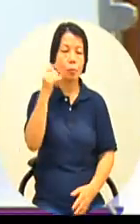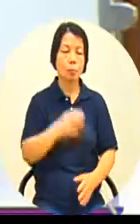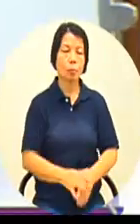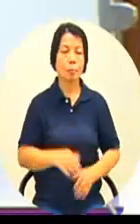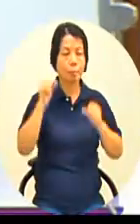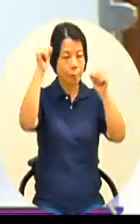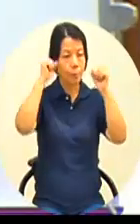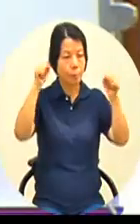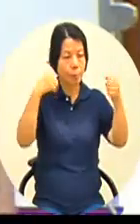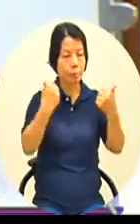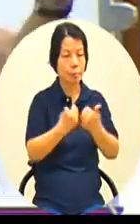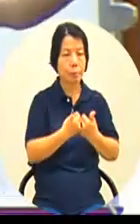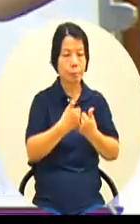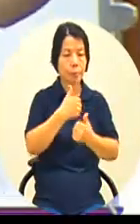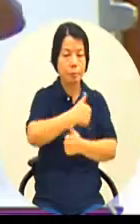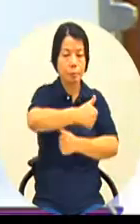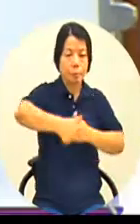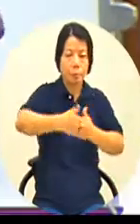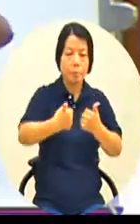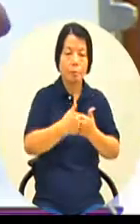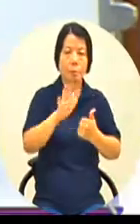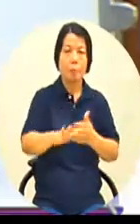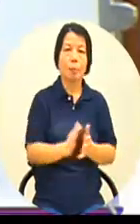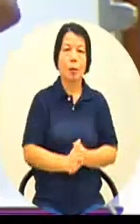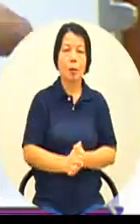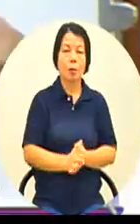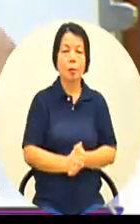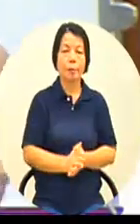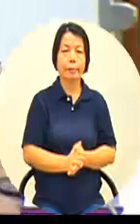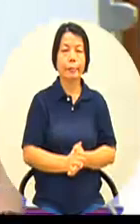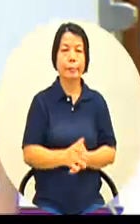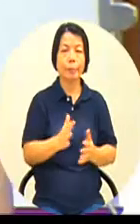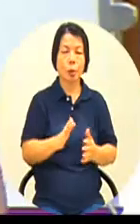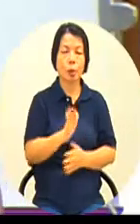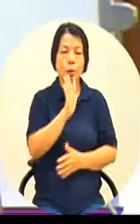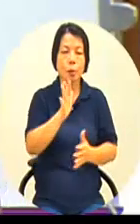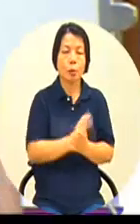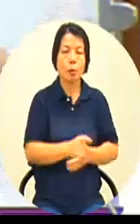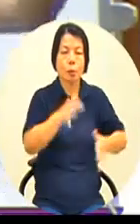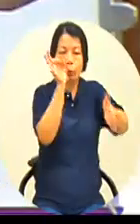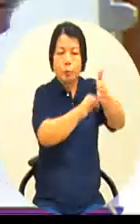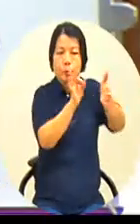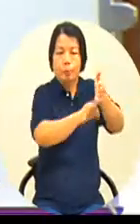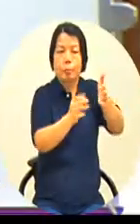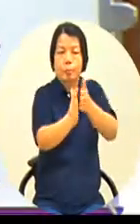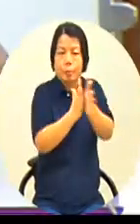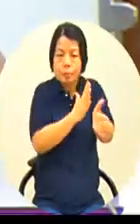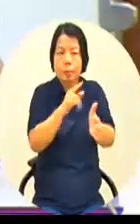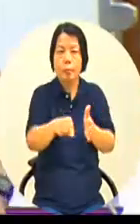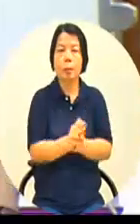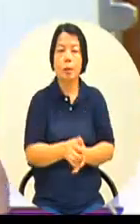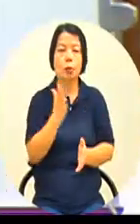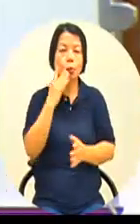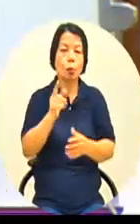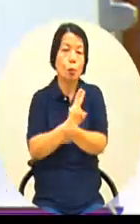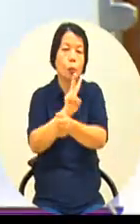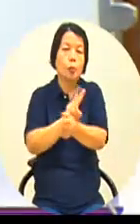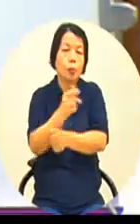好，啊，办一个咧篮网队啊，咱的林书豪啊，哪讲有法度来高雄市啊，